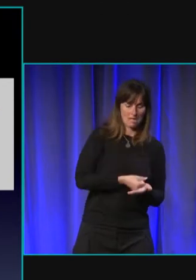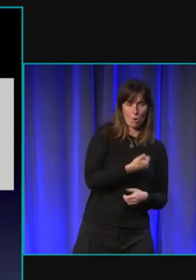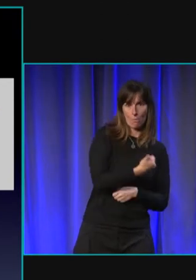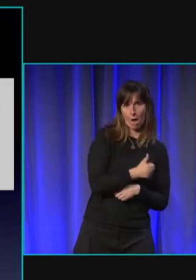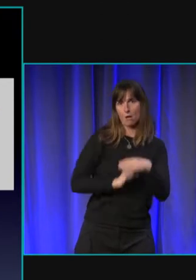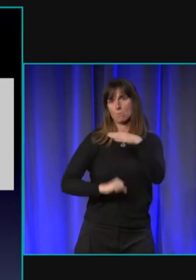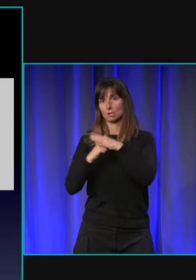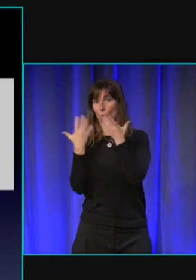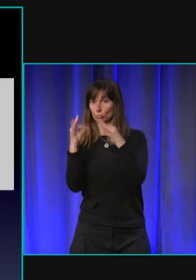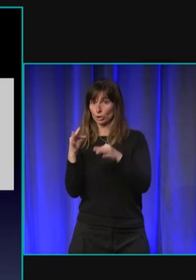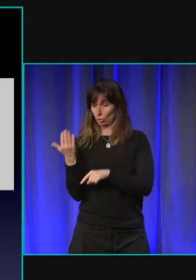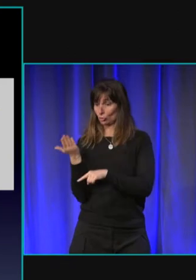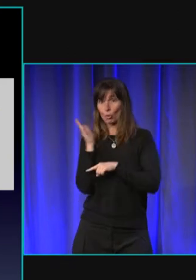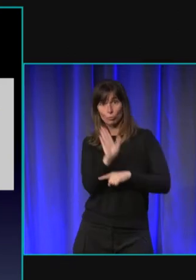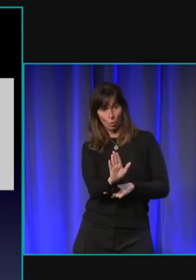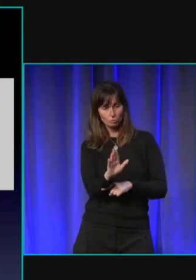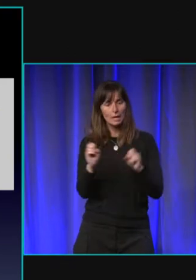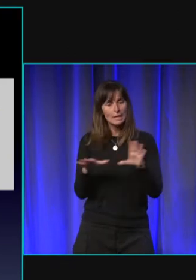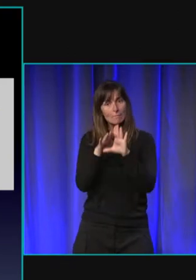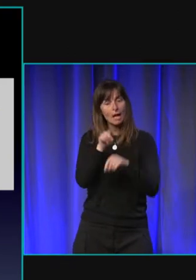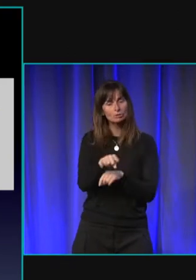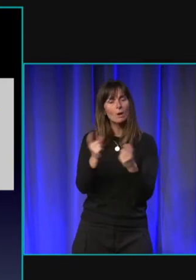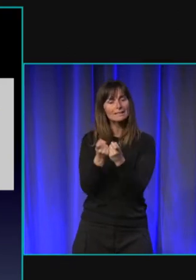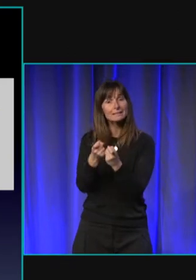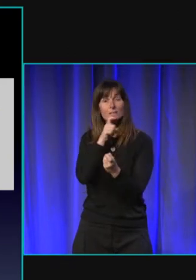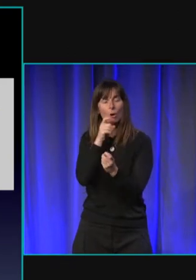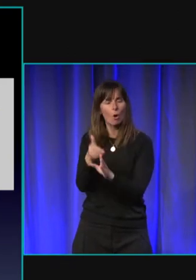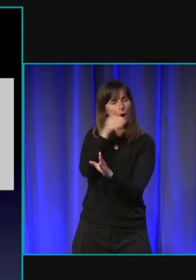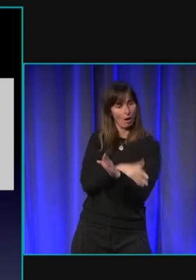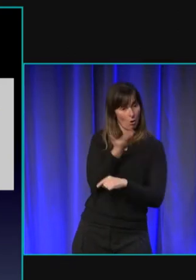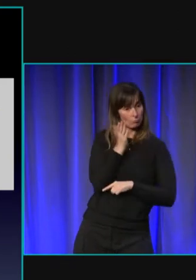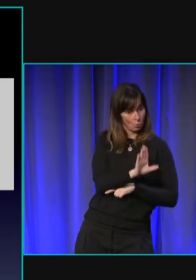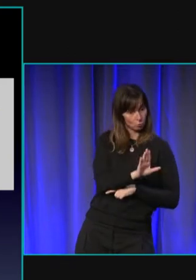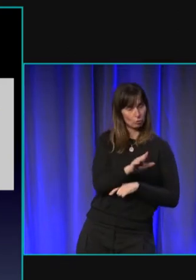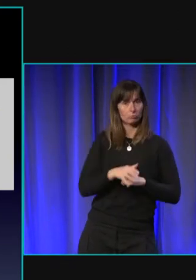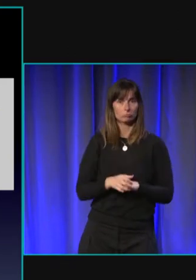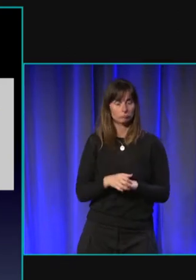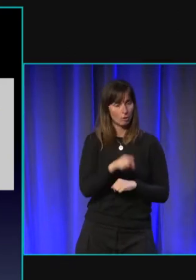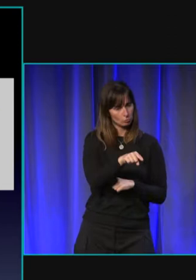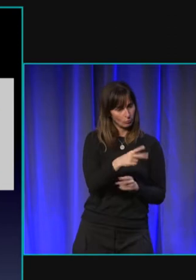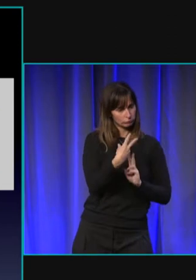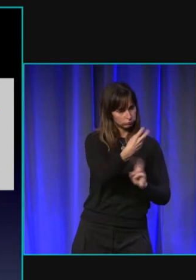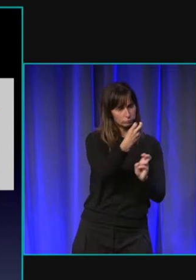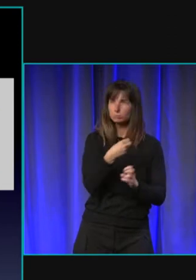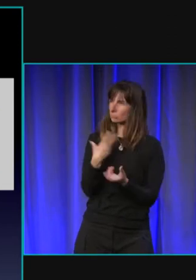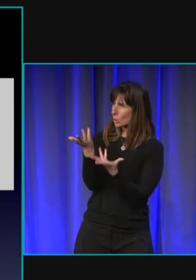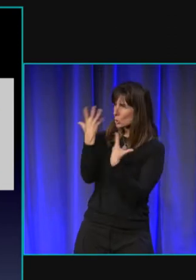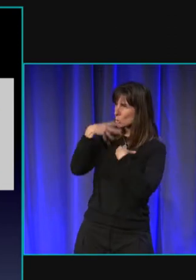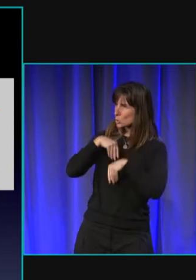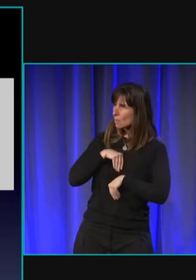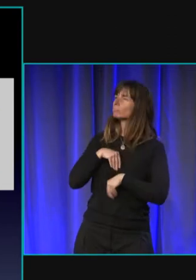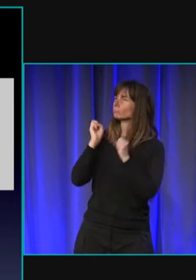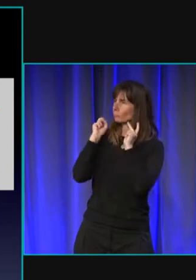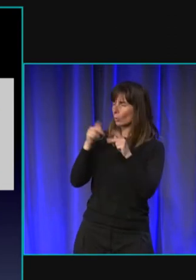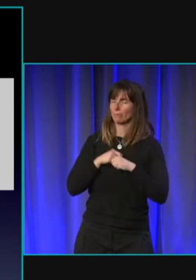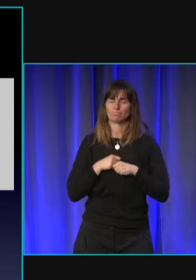échelle-là à l'enfant, donc on lui présente avant de faire l'exercice, et puis de manière à ce qu'il puisse la comprendre, se l'approprier. Et lorsqu'il fait